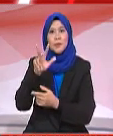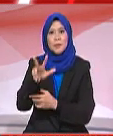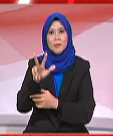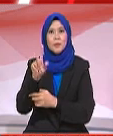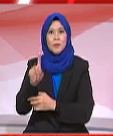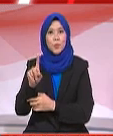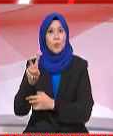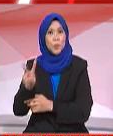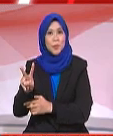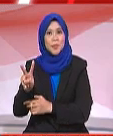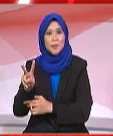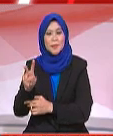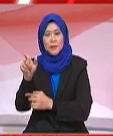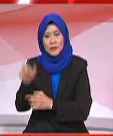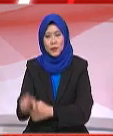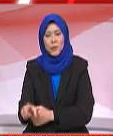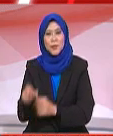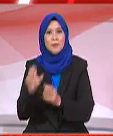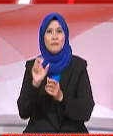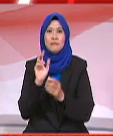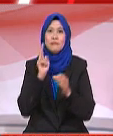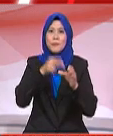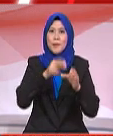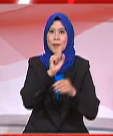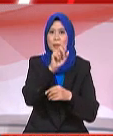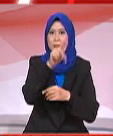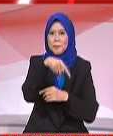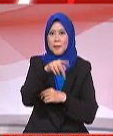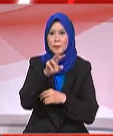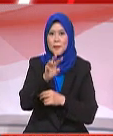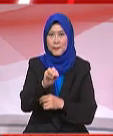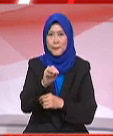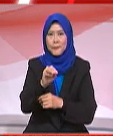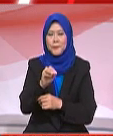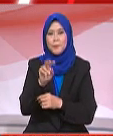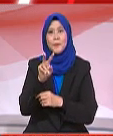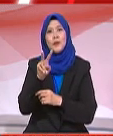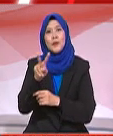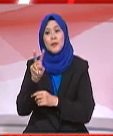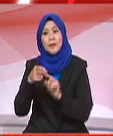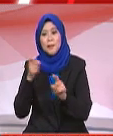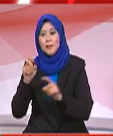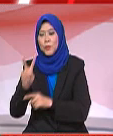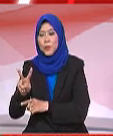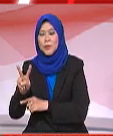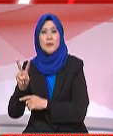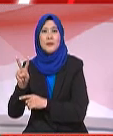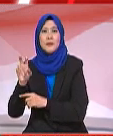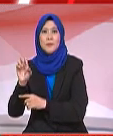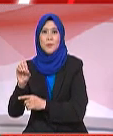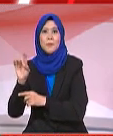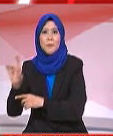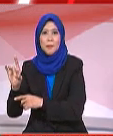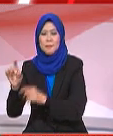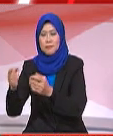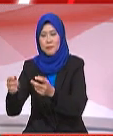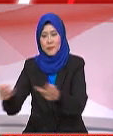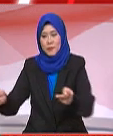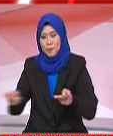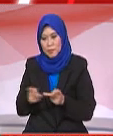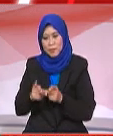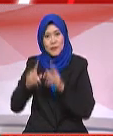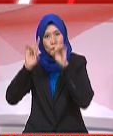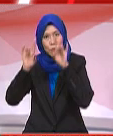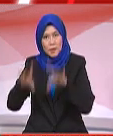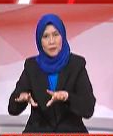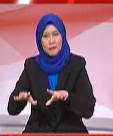35,312 calon menduduki peperiksaan Sijil Pelajaran Malaysia SPM di 284 pusat peperiksaan di seluruh negeri hari